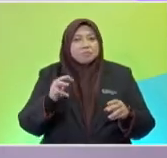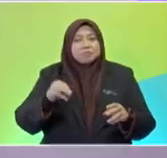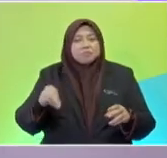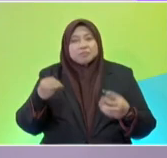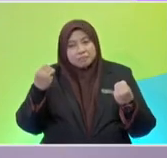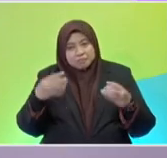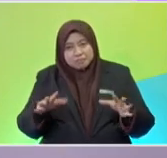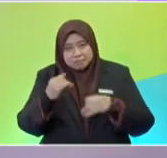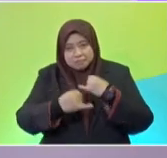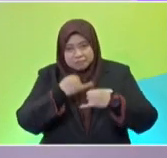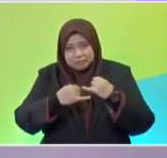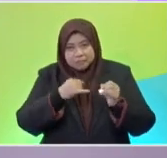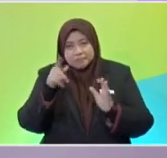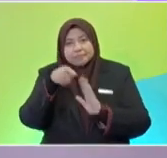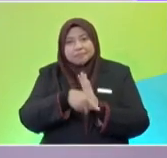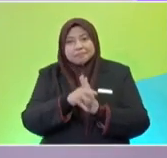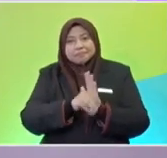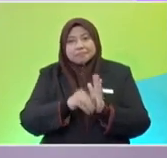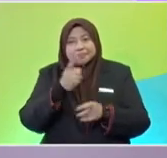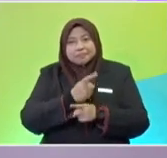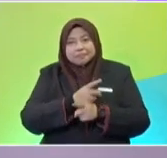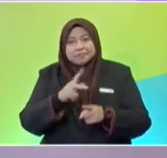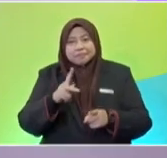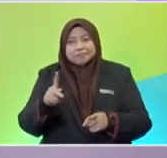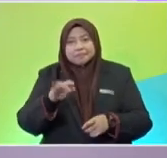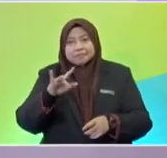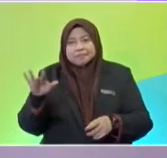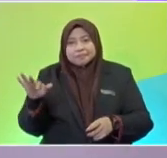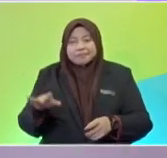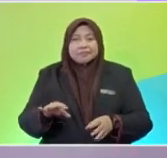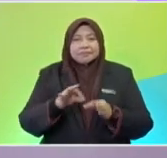hasil penulisan daripada aspek ejaan untuk